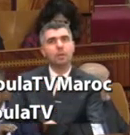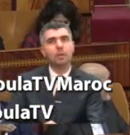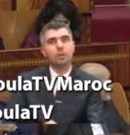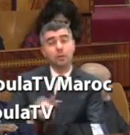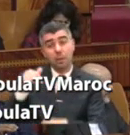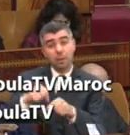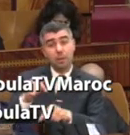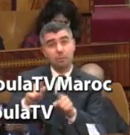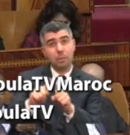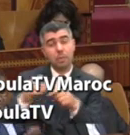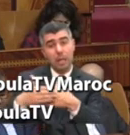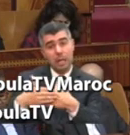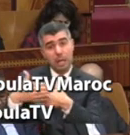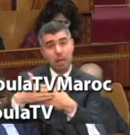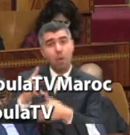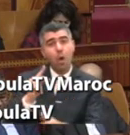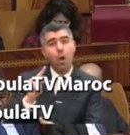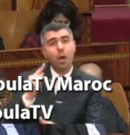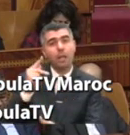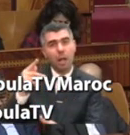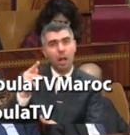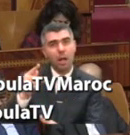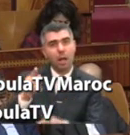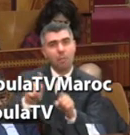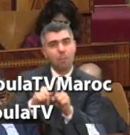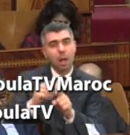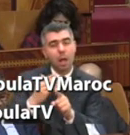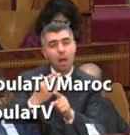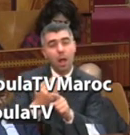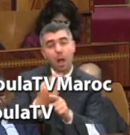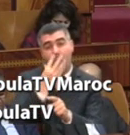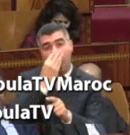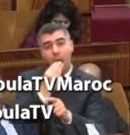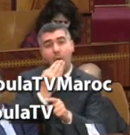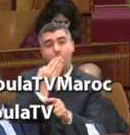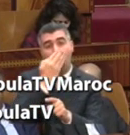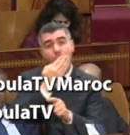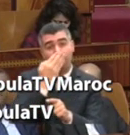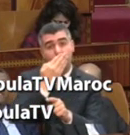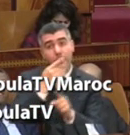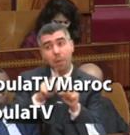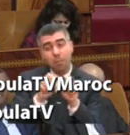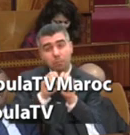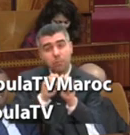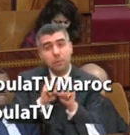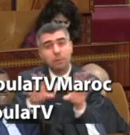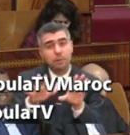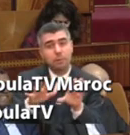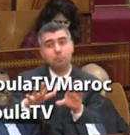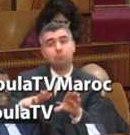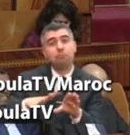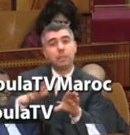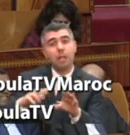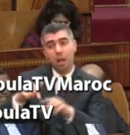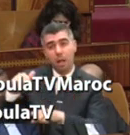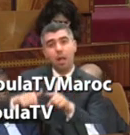كاينه بالقرب مدينه القنيطره في اقليم القنيطره تنتجر هذا الخنزير بواحد الشكل كبير داخل المدار الحضاري وفي